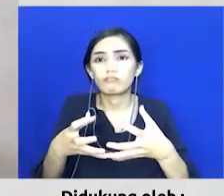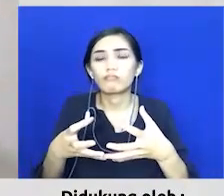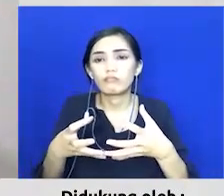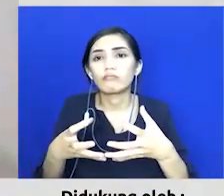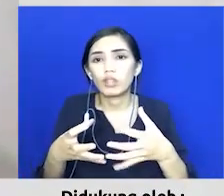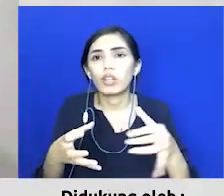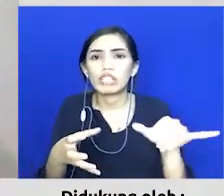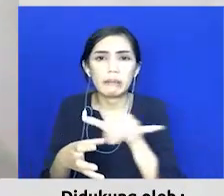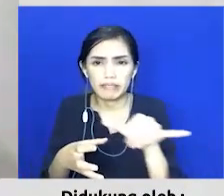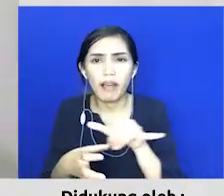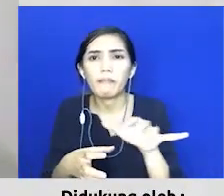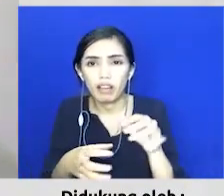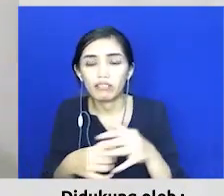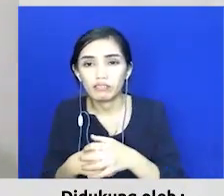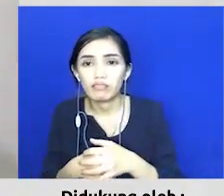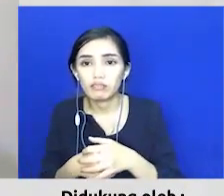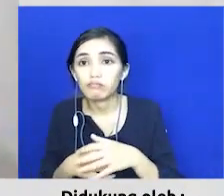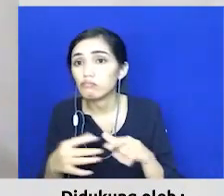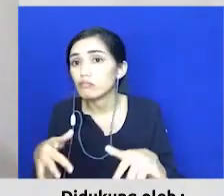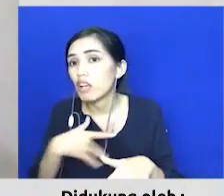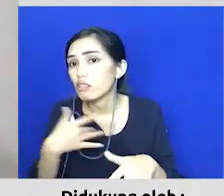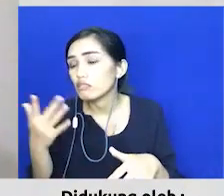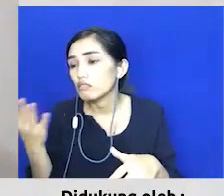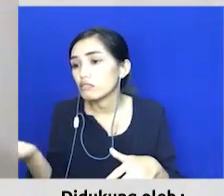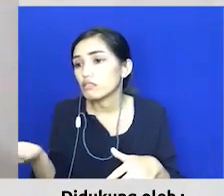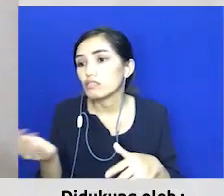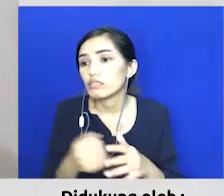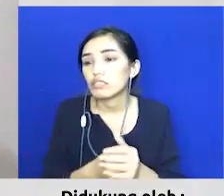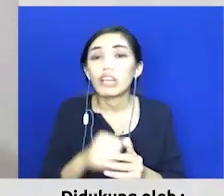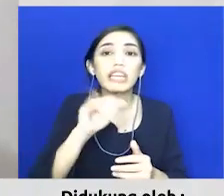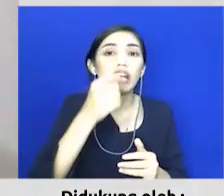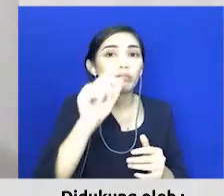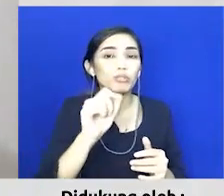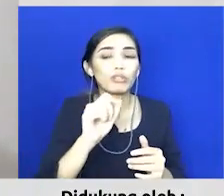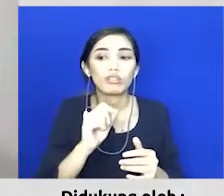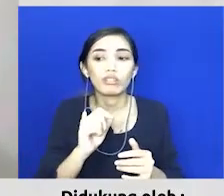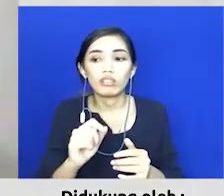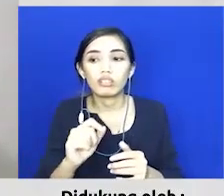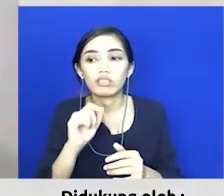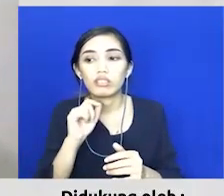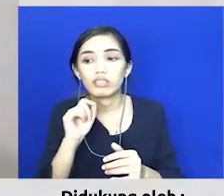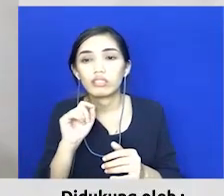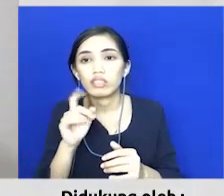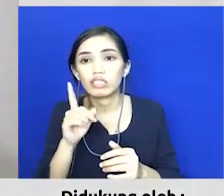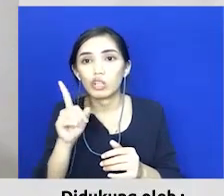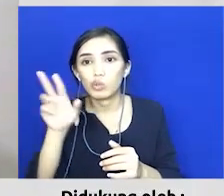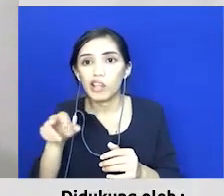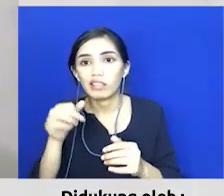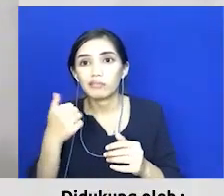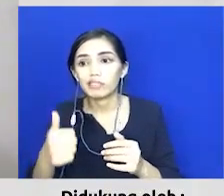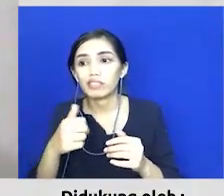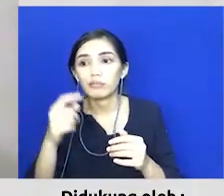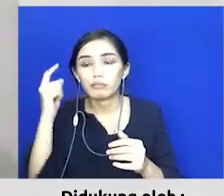bisa membuat gue kadang-kadang bisa jumpy banget, Mas, gitu, ketika masih ada orang yang bilang, wah kalau kita suka pasti nggak laku.